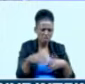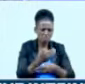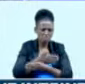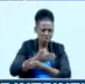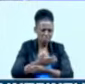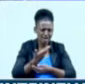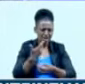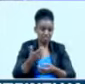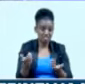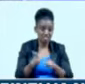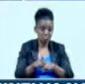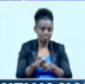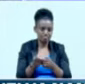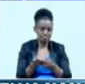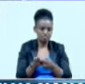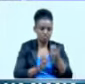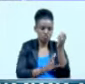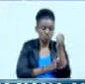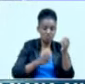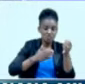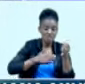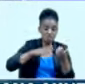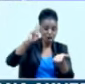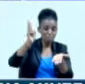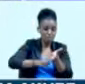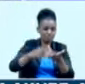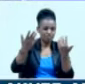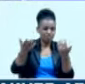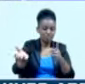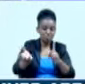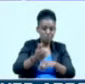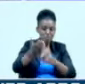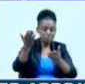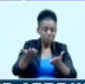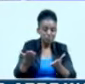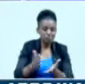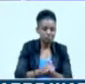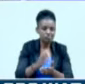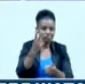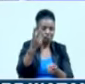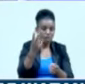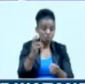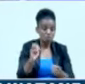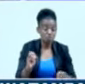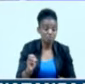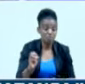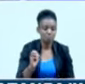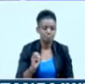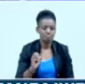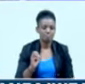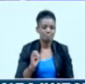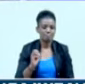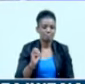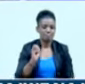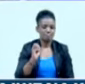ikiriho nuko igihugu cyacu kiri mu bihugu byemewe kuba byabona nibura 20